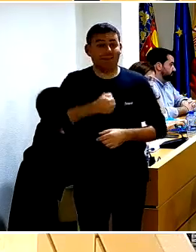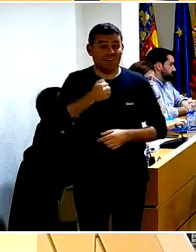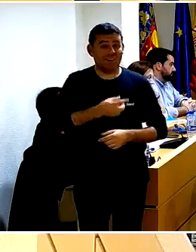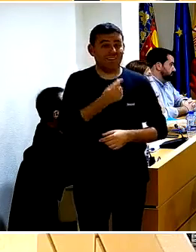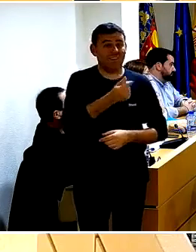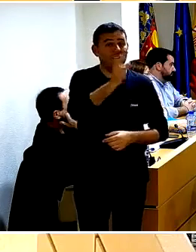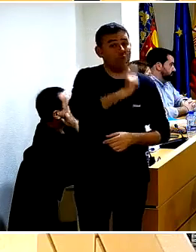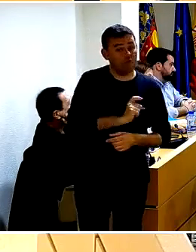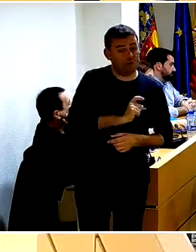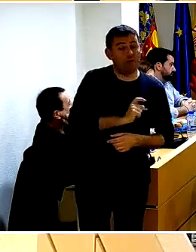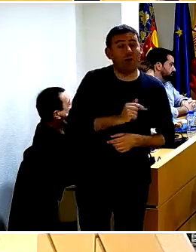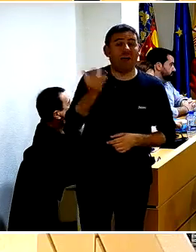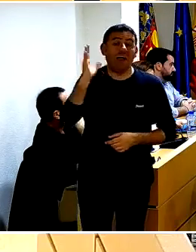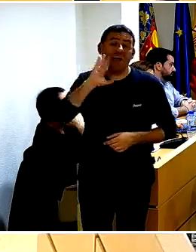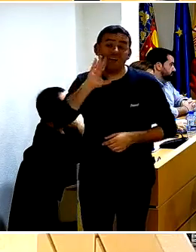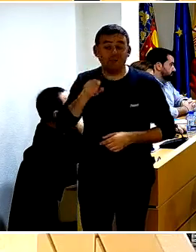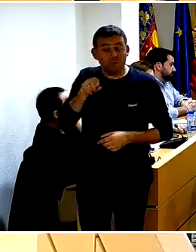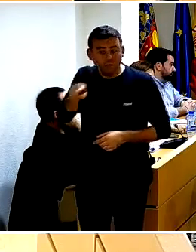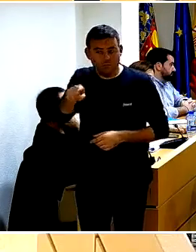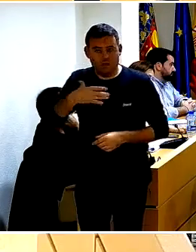que la nostra alcaldessa actual.